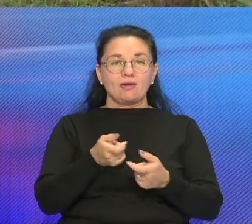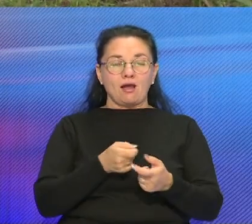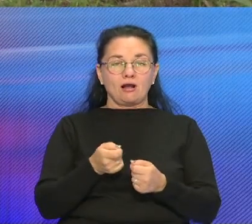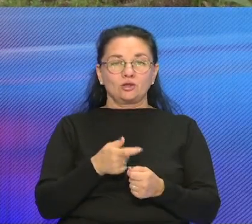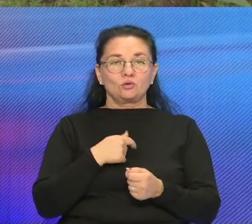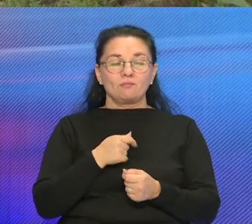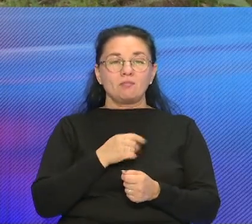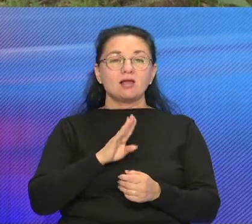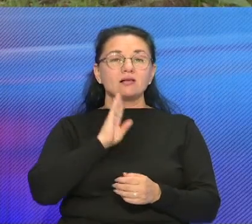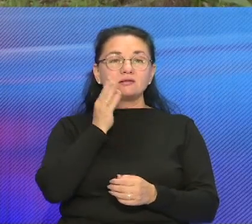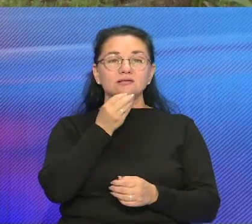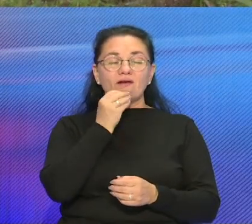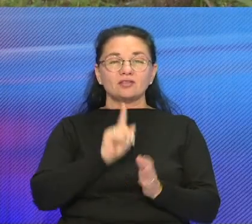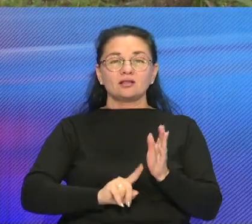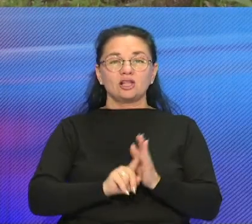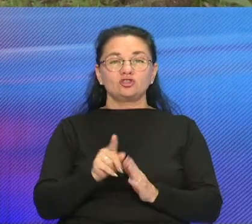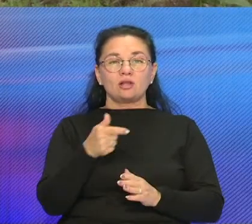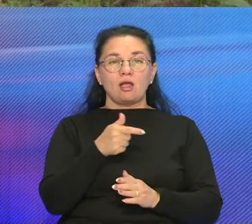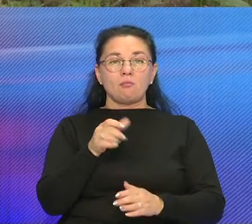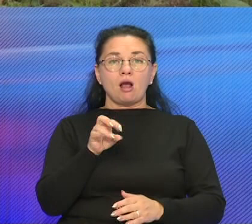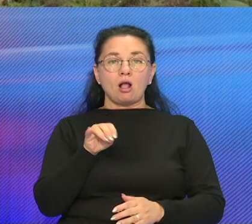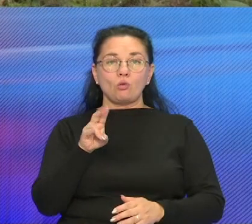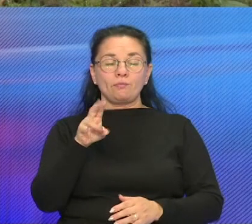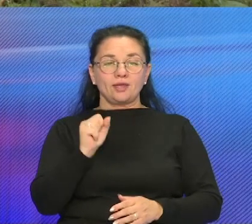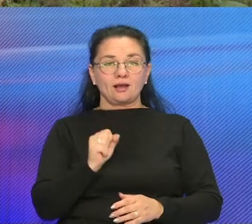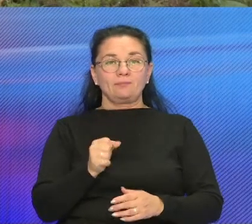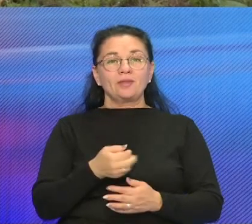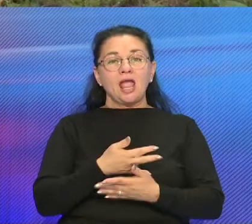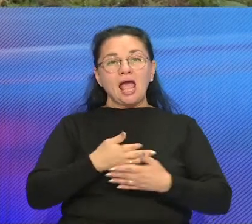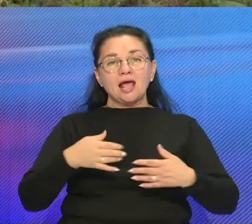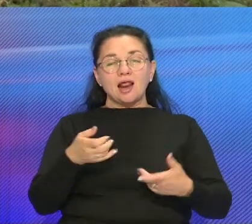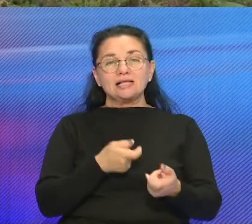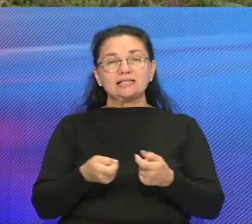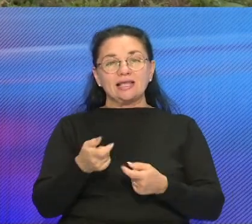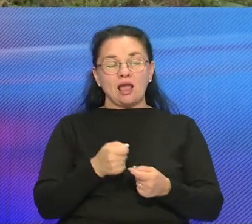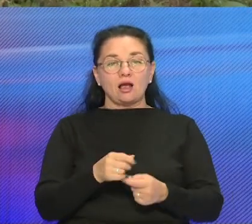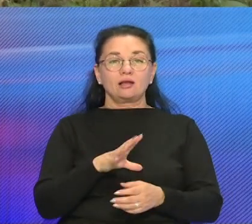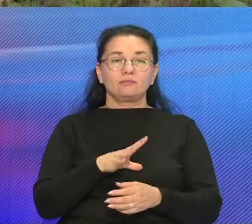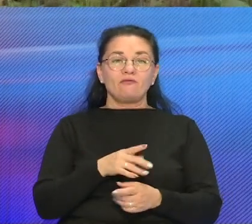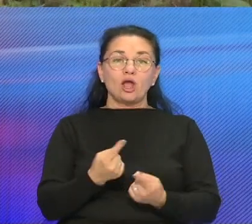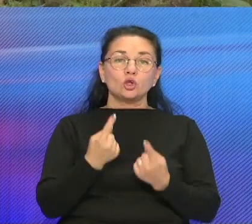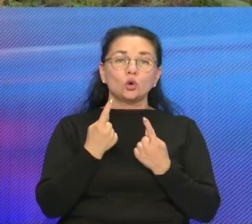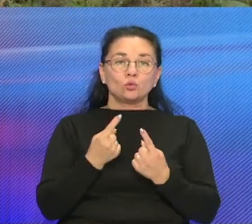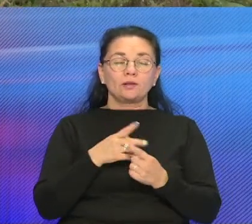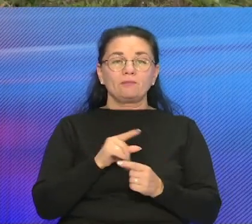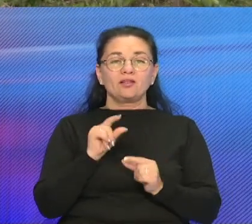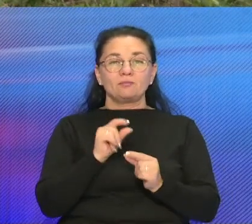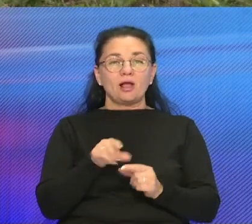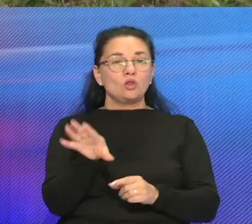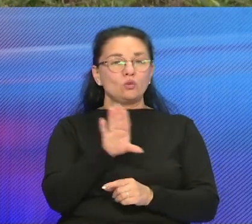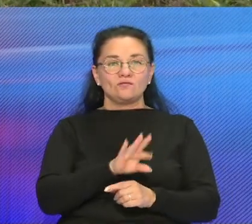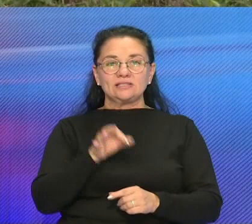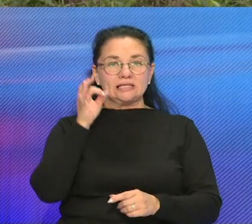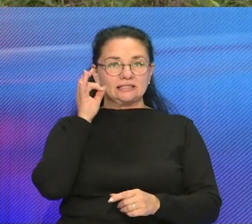завтрак начинаем с голубики. Каждый раз наставят на разные ягоды. Бывают крупные, спелее, не спелее, но они все такие сладенькие,